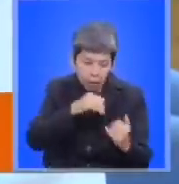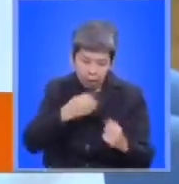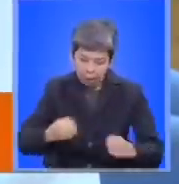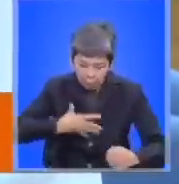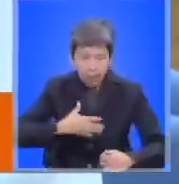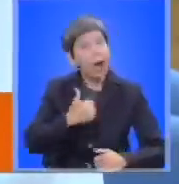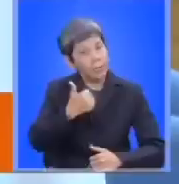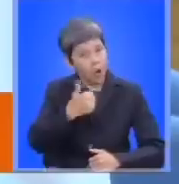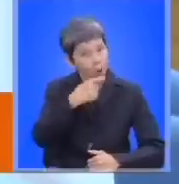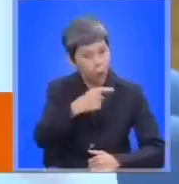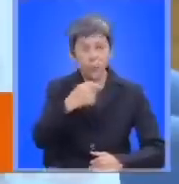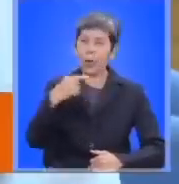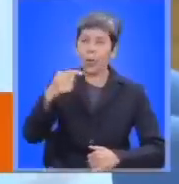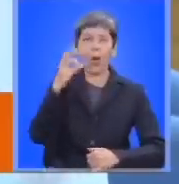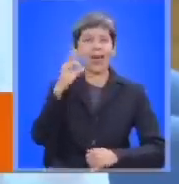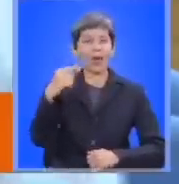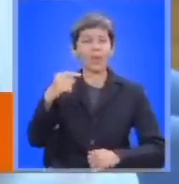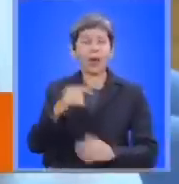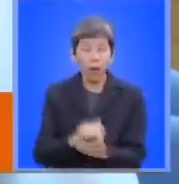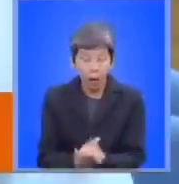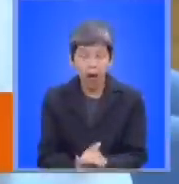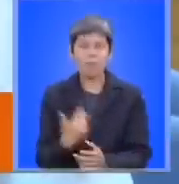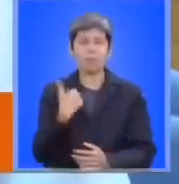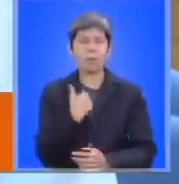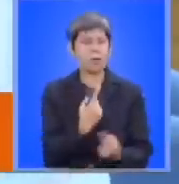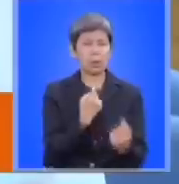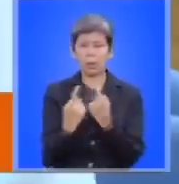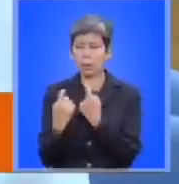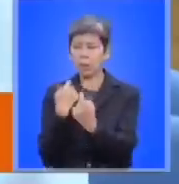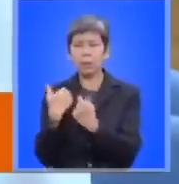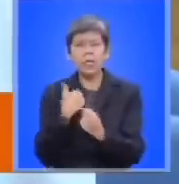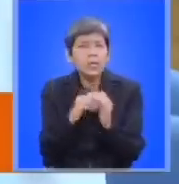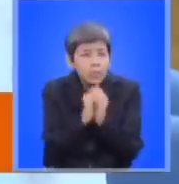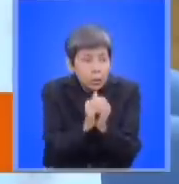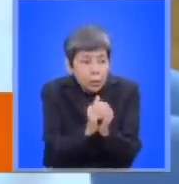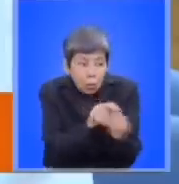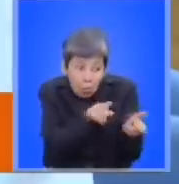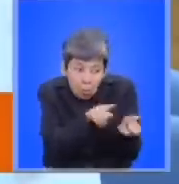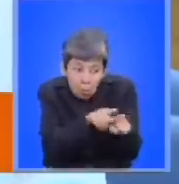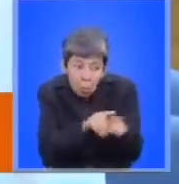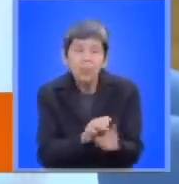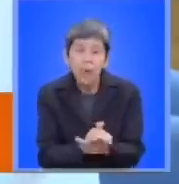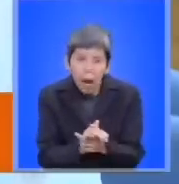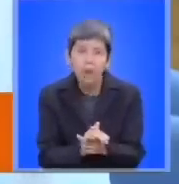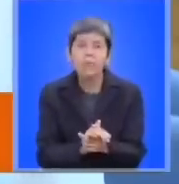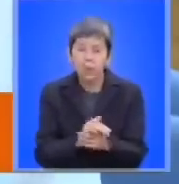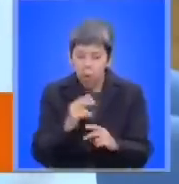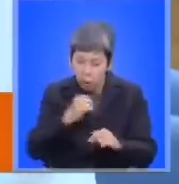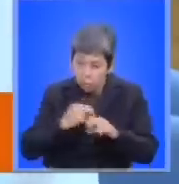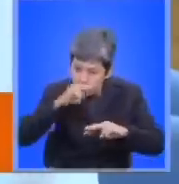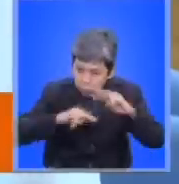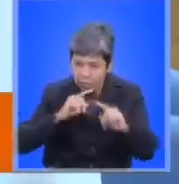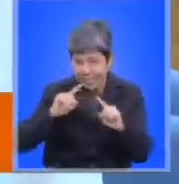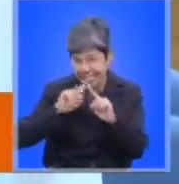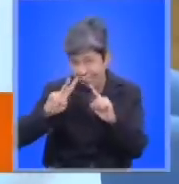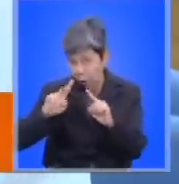ลบประมาณอย่างนั้นนะครับบังเอิญนะครับมีคนถามมาเยอะเหมือนกันว่าจีนก็ให้ใช่มั้ยบังเอิญผลการศึกษาล็อตที่2